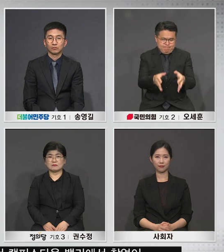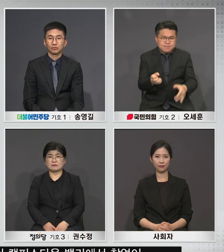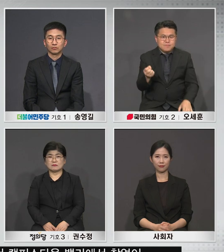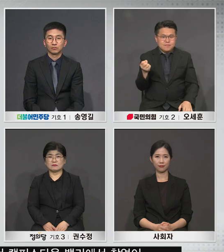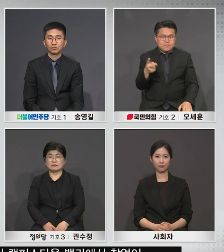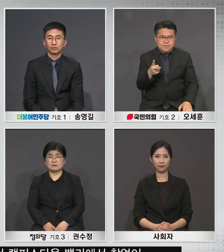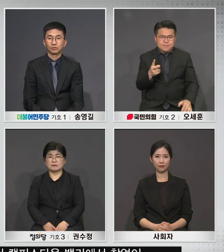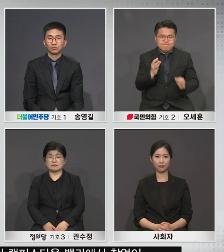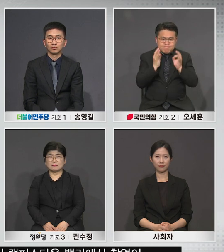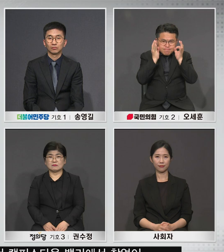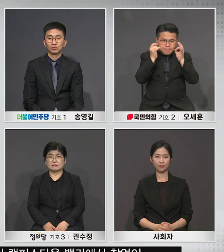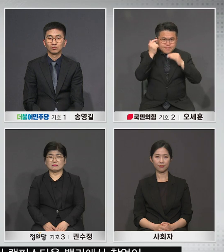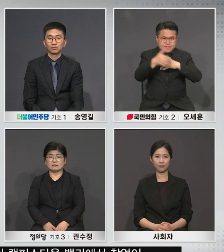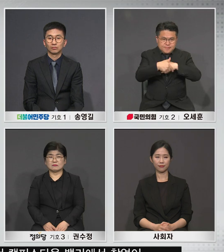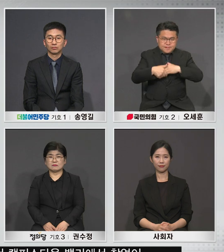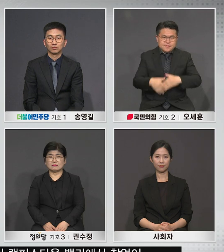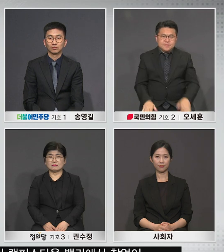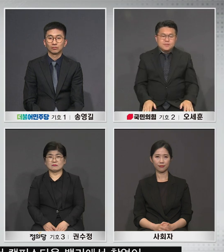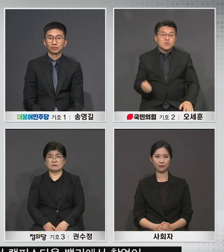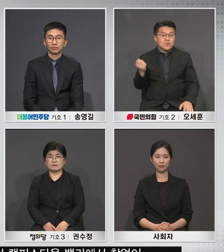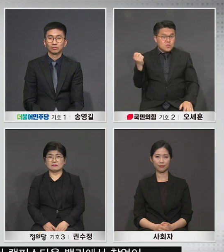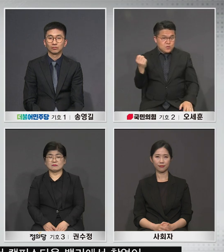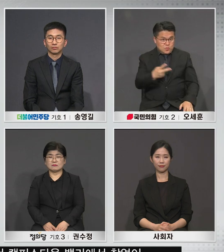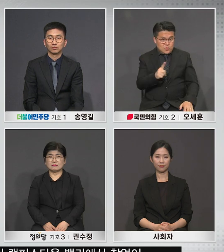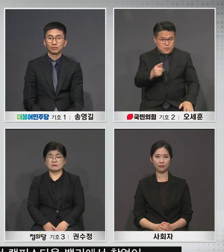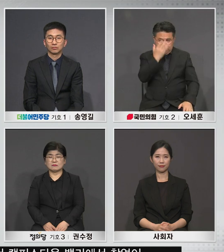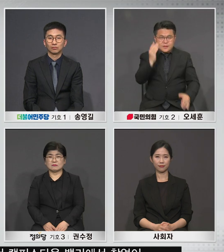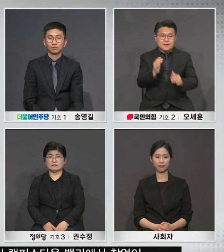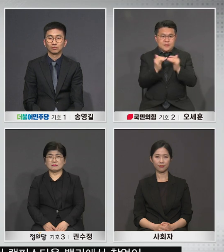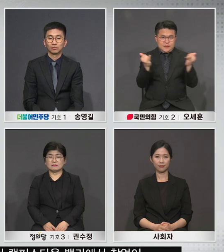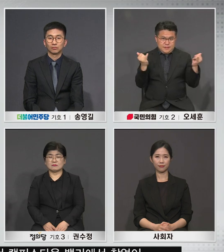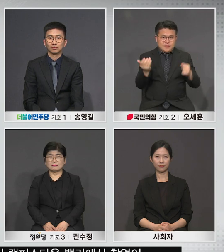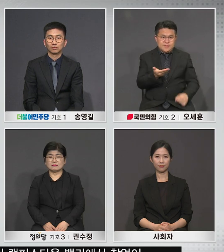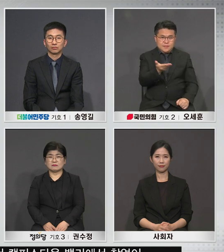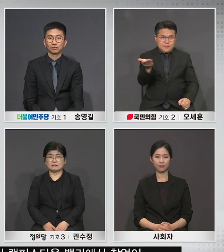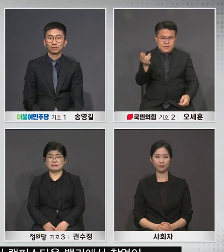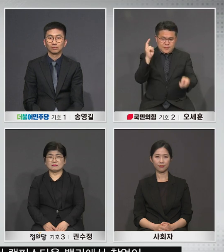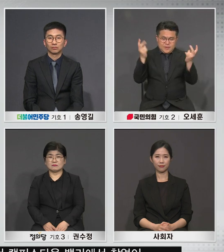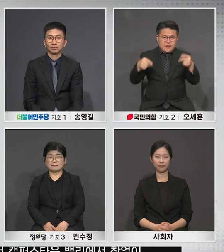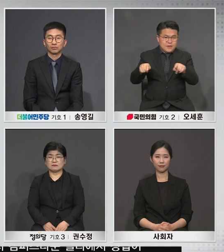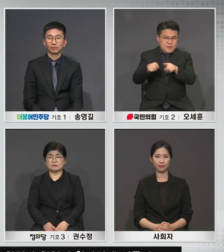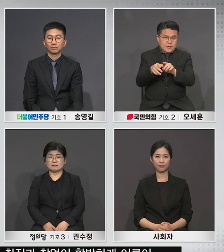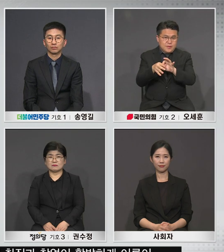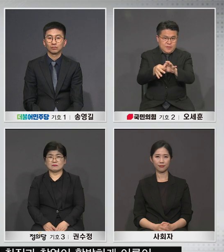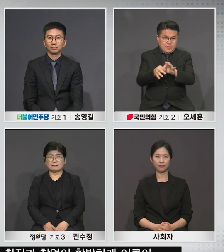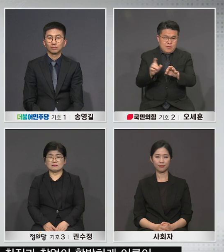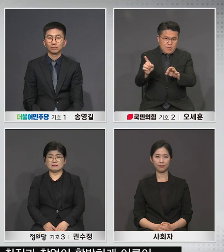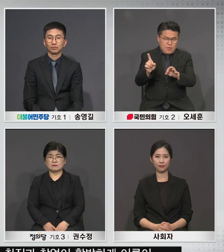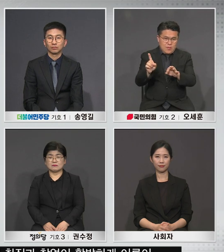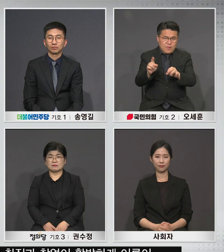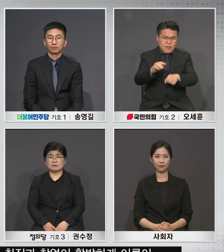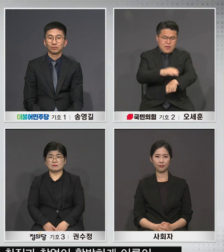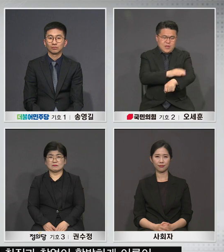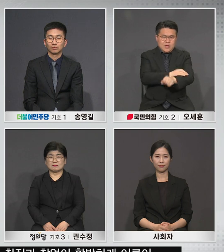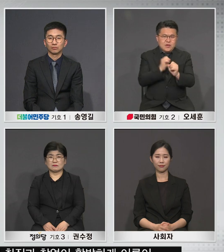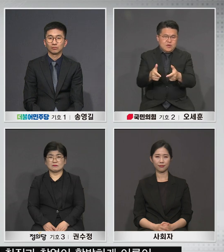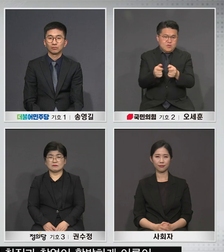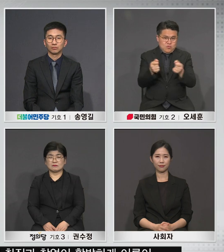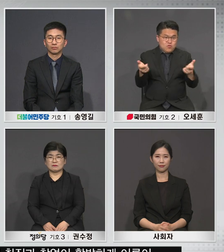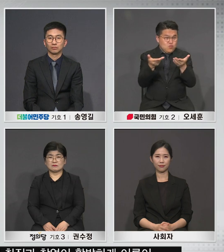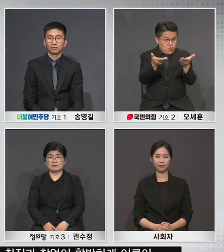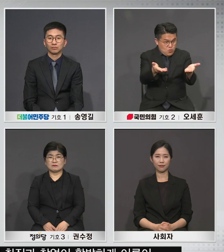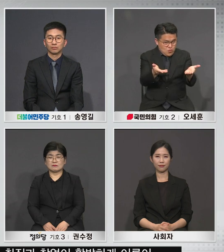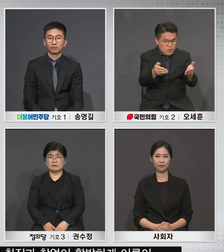정성을 기울이겠습니다. 아울러서 청년들에게는 기업체와 연계해서 인턴 기회를 많이 확보해